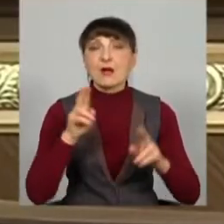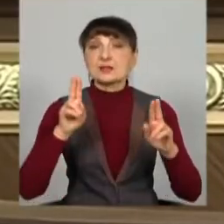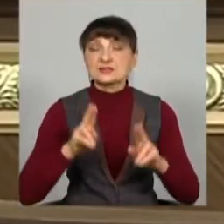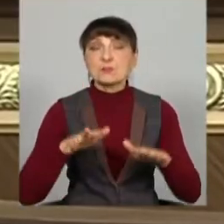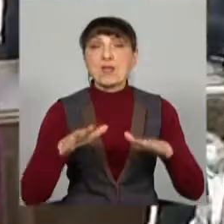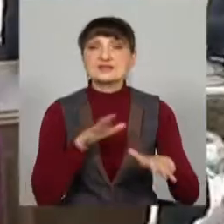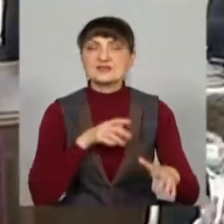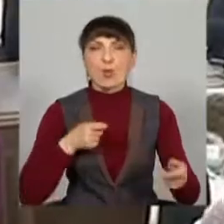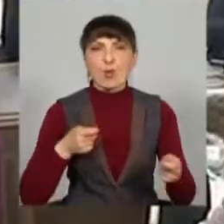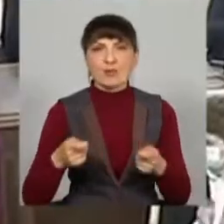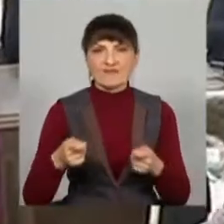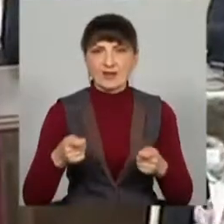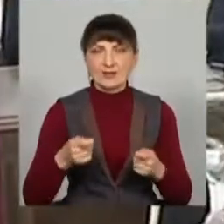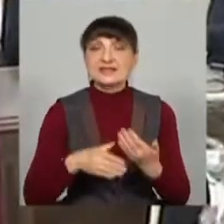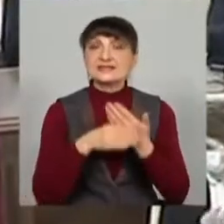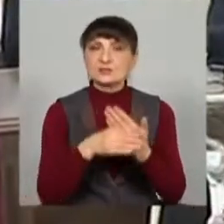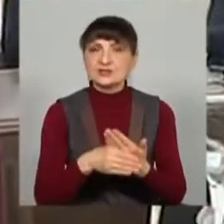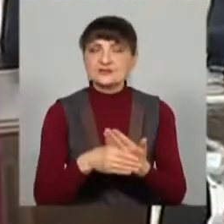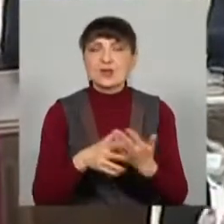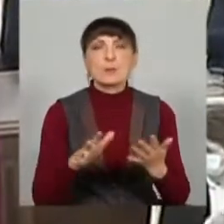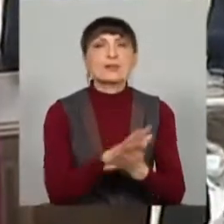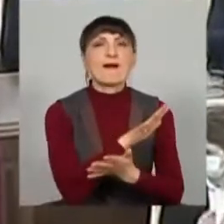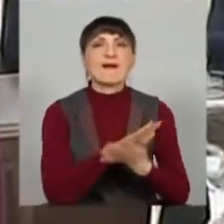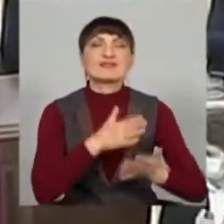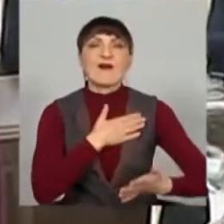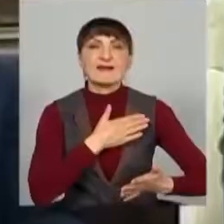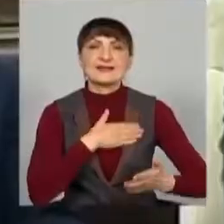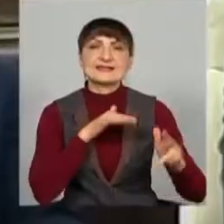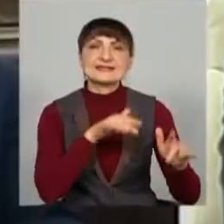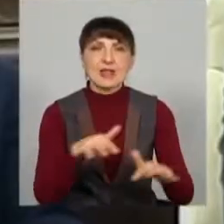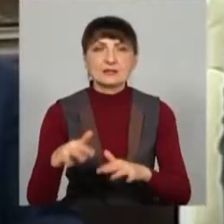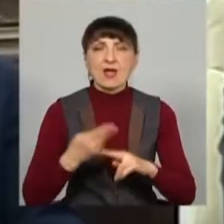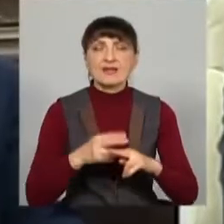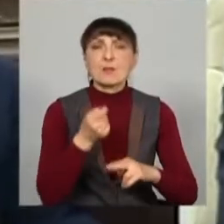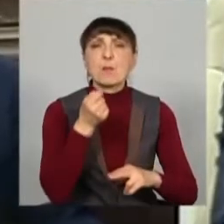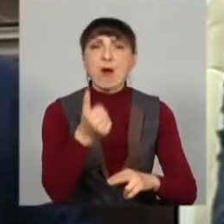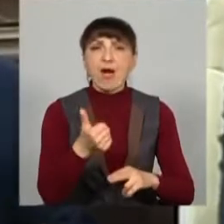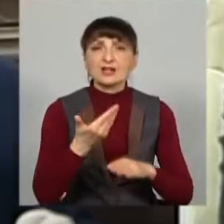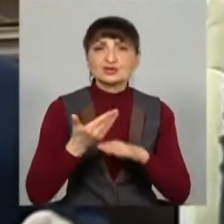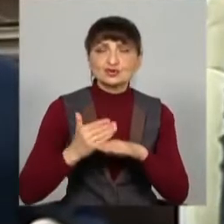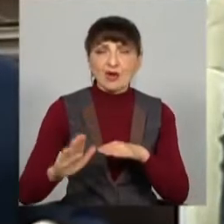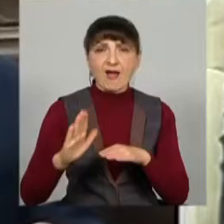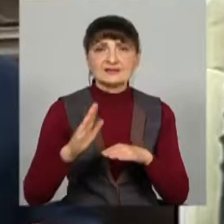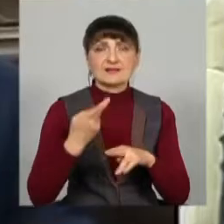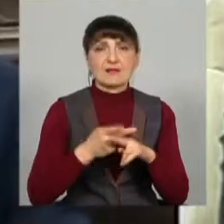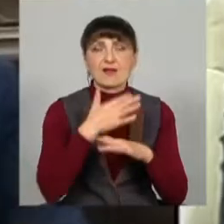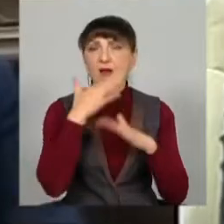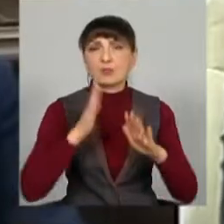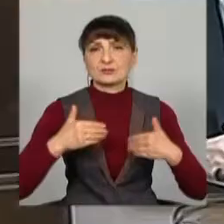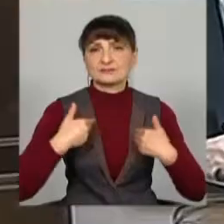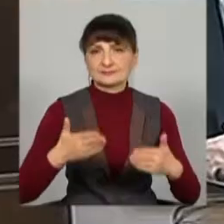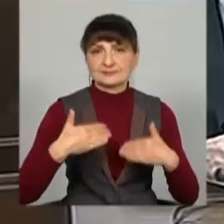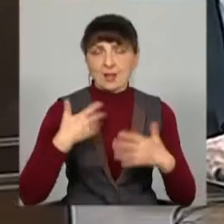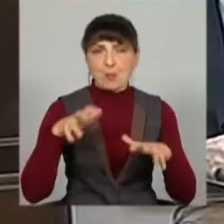местного самоуправления, стимулирование благотворительной деятельности. И это лишь малая часть политических инициатив, изданных